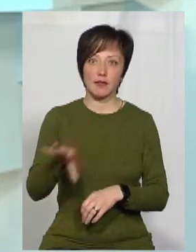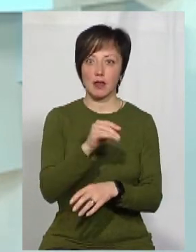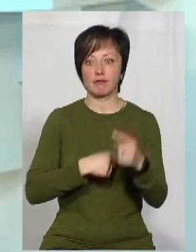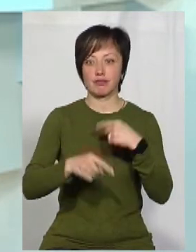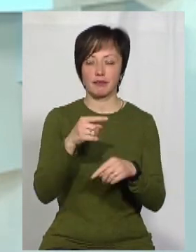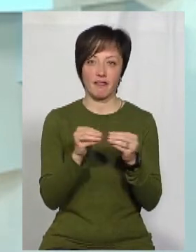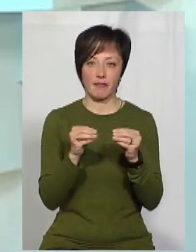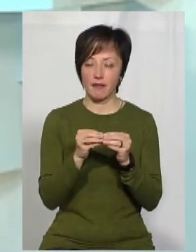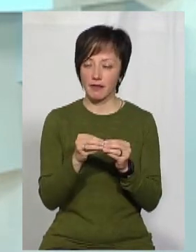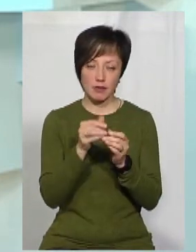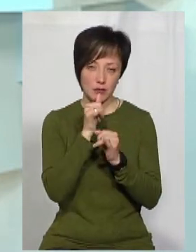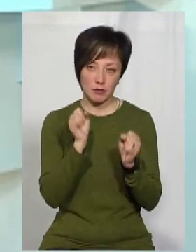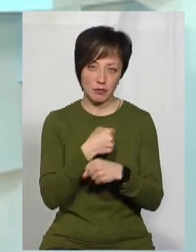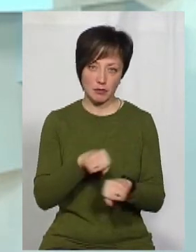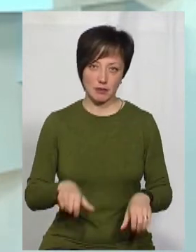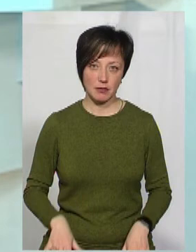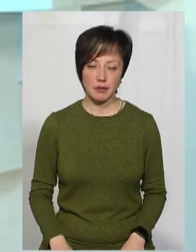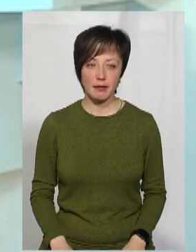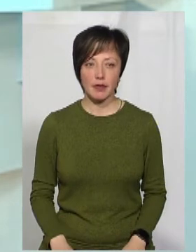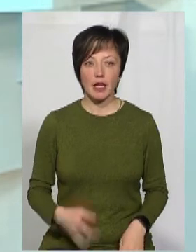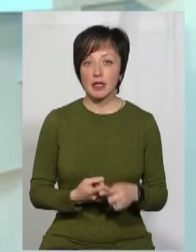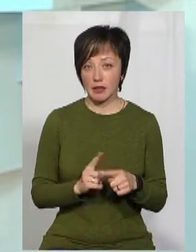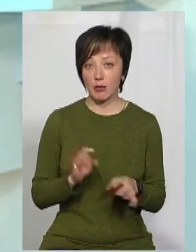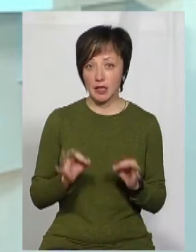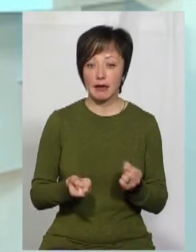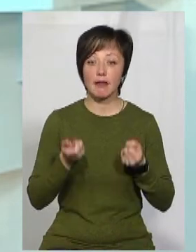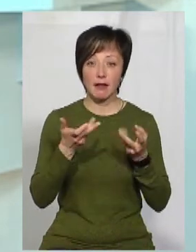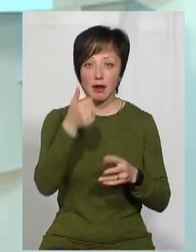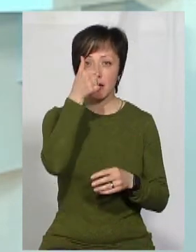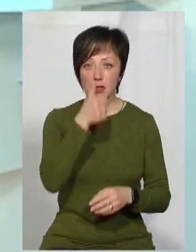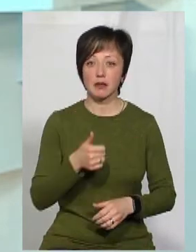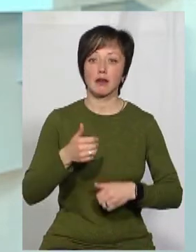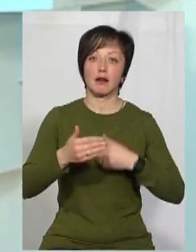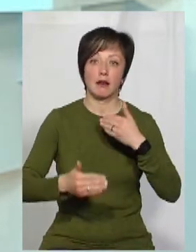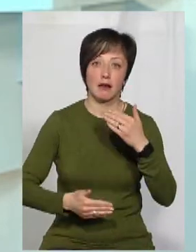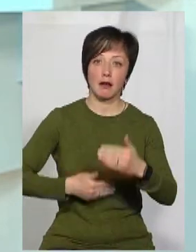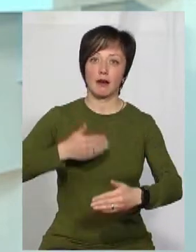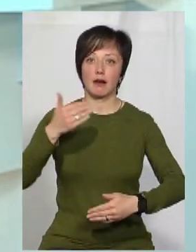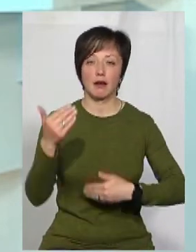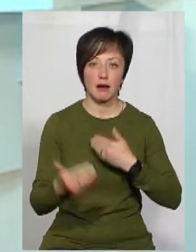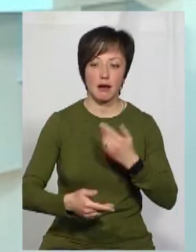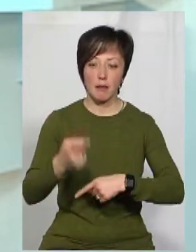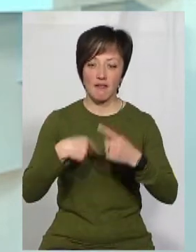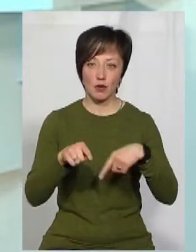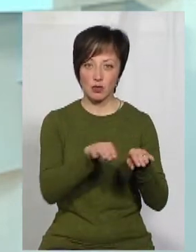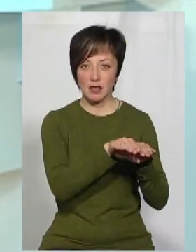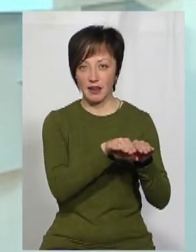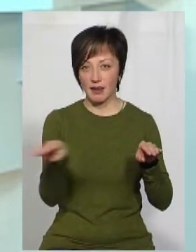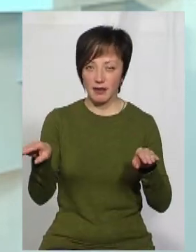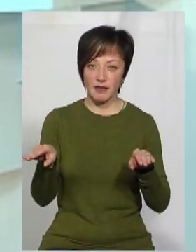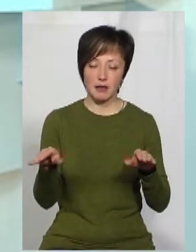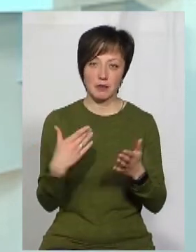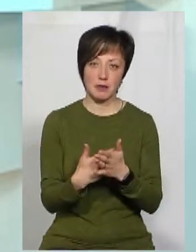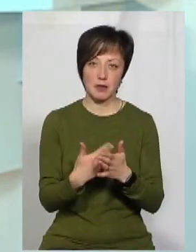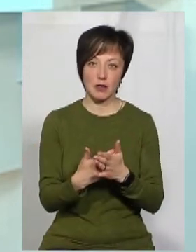все вернулось так, як було, то, наприклад, в лютому місяці. Це об'єктивно, ще кілька місяців треба на те, аби хоча б повернутися